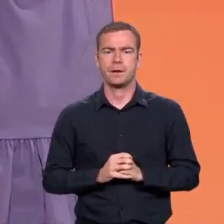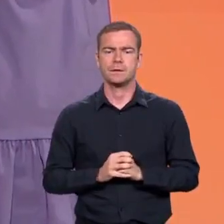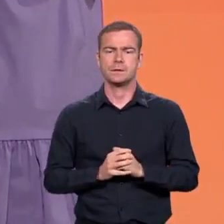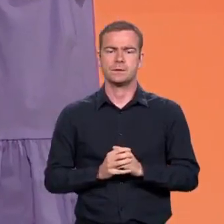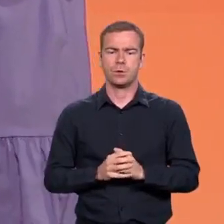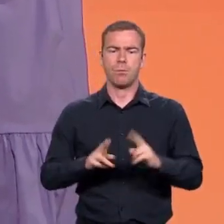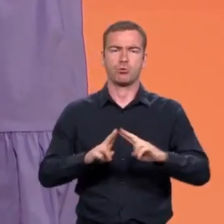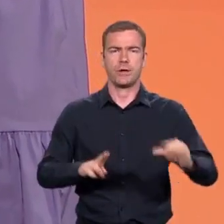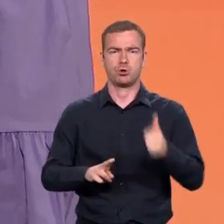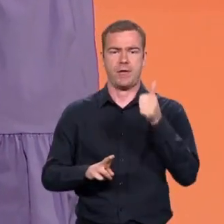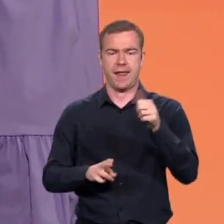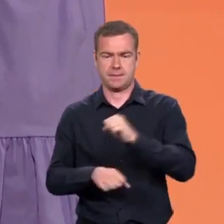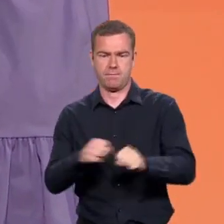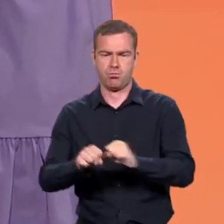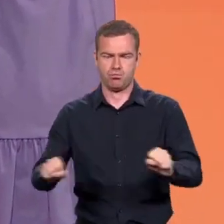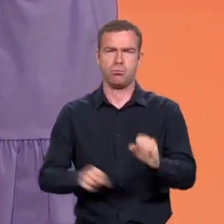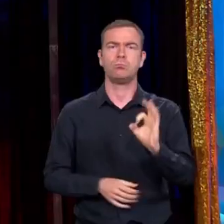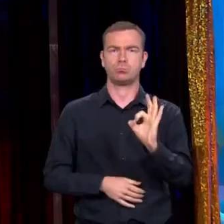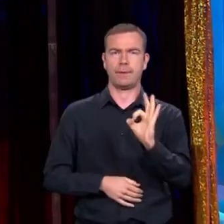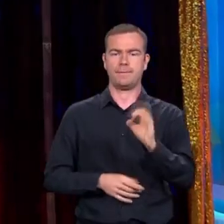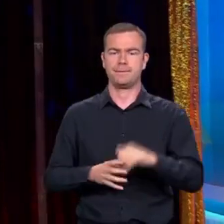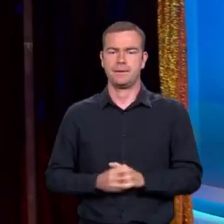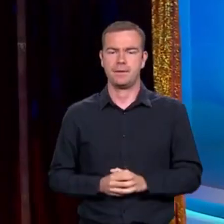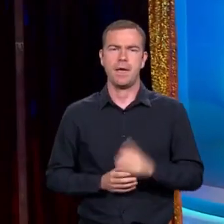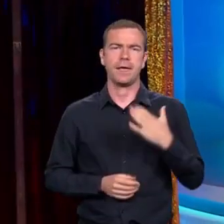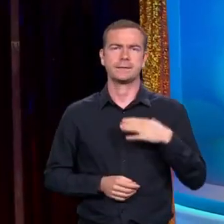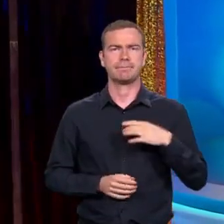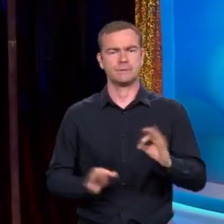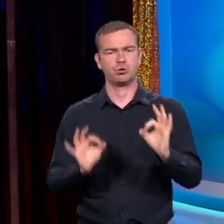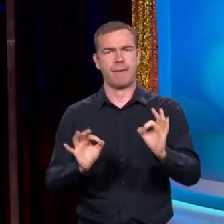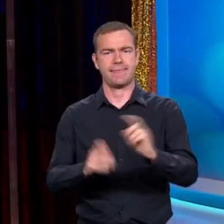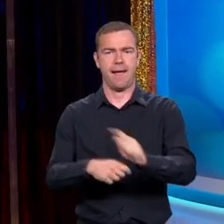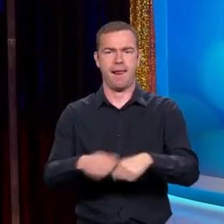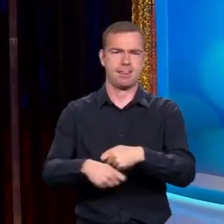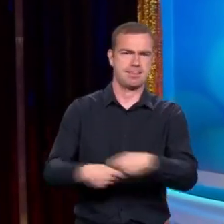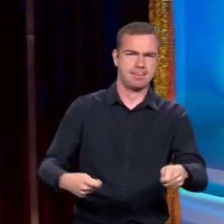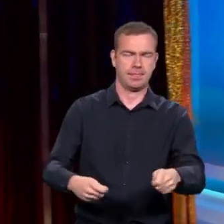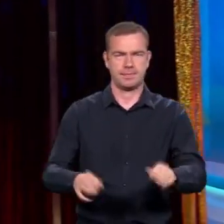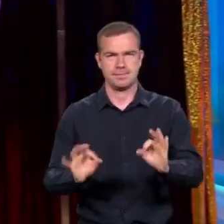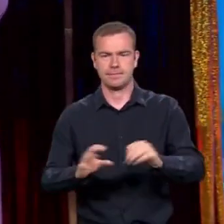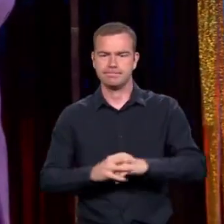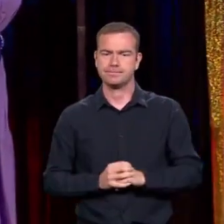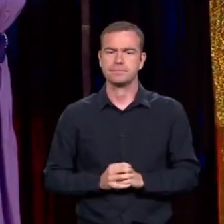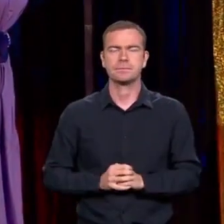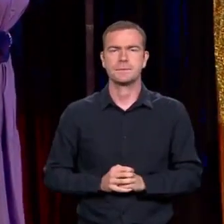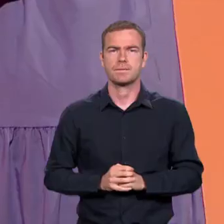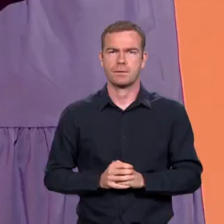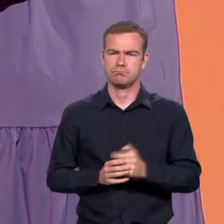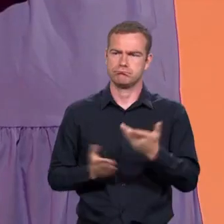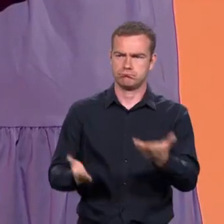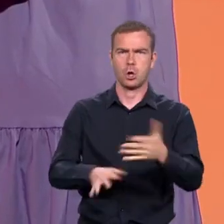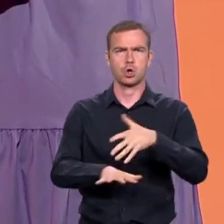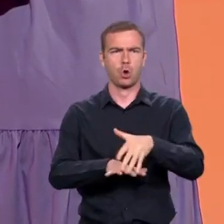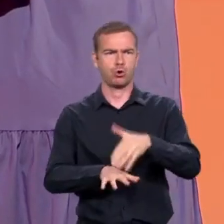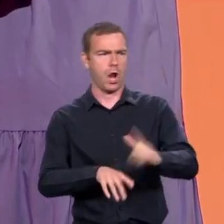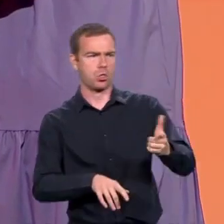Ještě to můžeme zavázat klidně jedno, ať je to pořádně. Dobré. A dám ambulantní, hej? Jo. Zkontroluj, či to lano je oficiálne. No, to můžeš